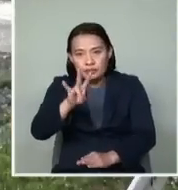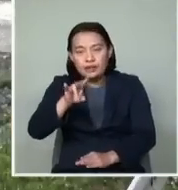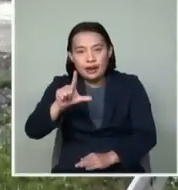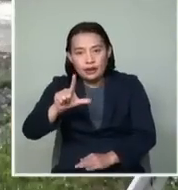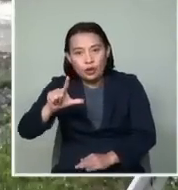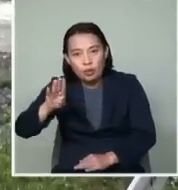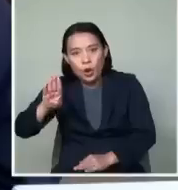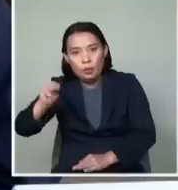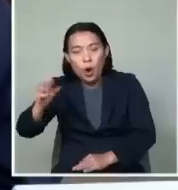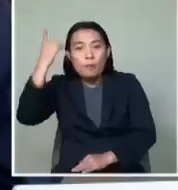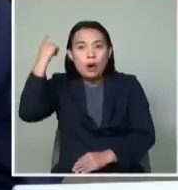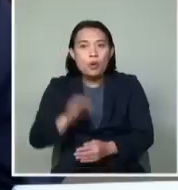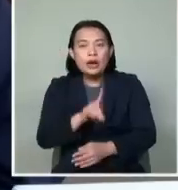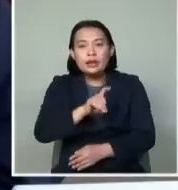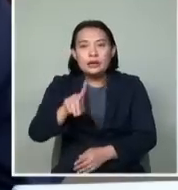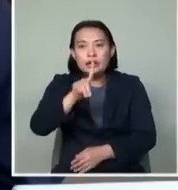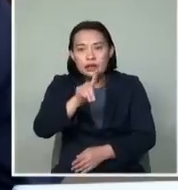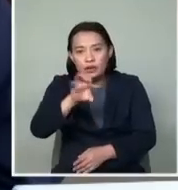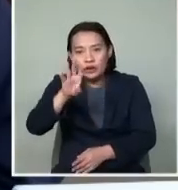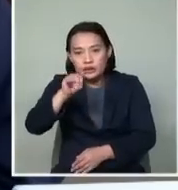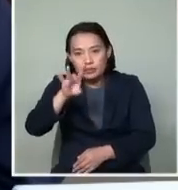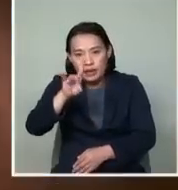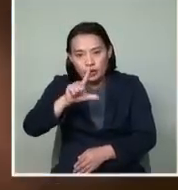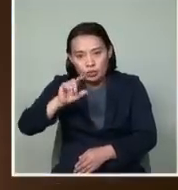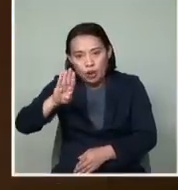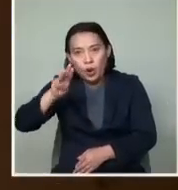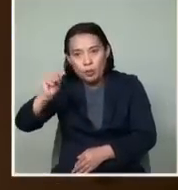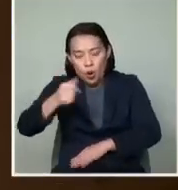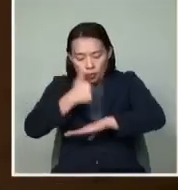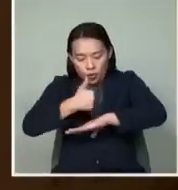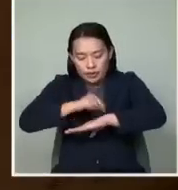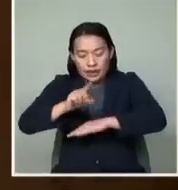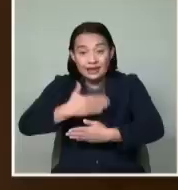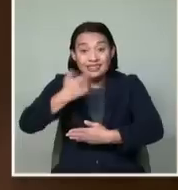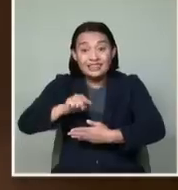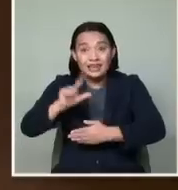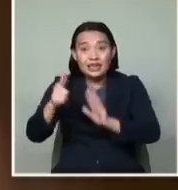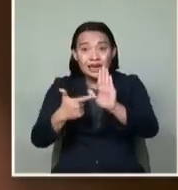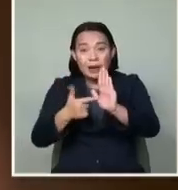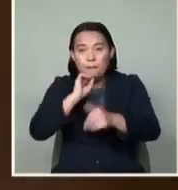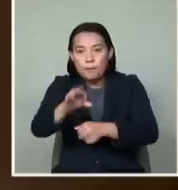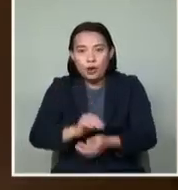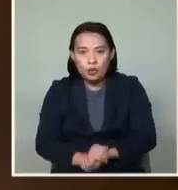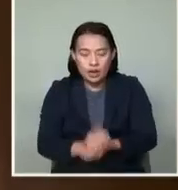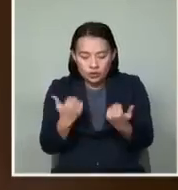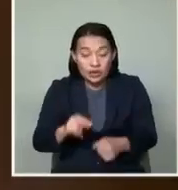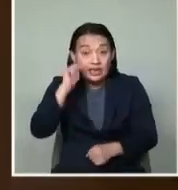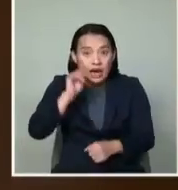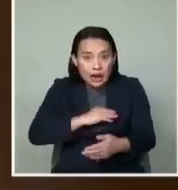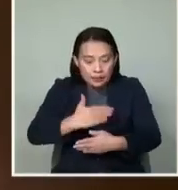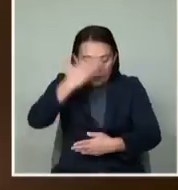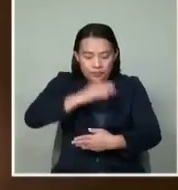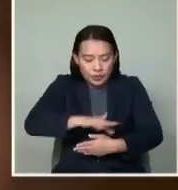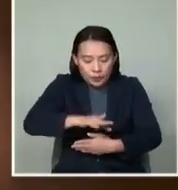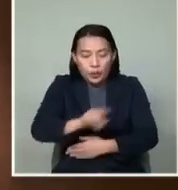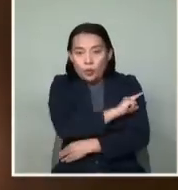จากเมื่อวานมีอยู่148ล้านลูกบาศก์เมตรซึ่งผู้อำนวยการเขื่อนลำพระเพลิงยืนยันนะคะว่าจะยังคงอัตราการระบายน้ำให้ไม่เกิน